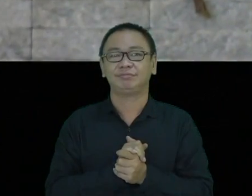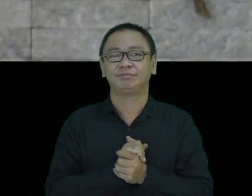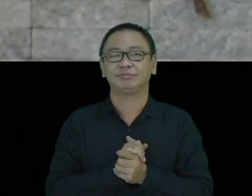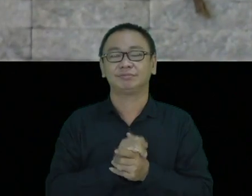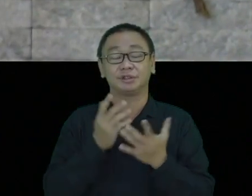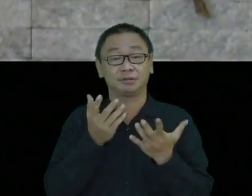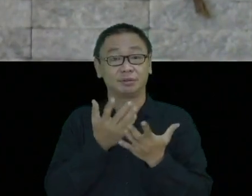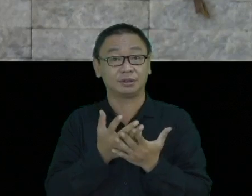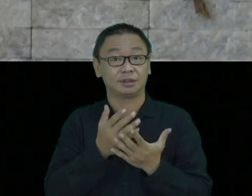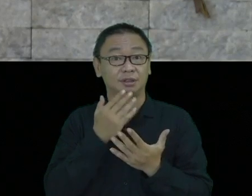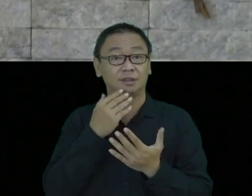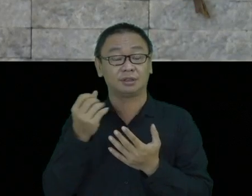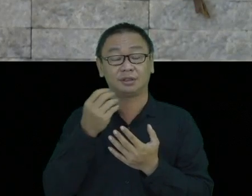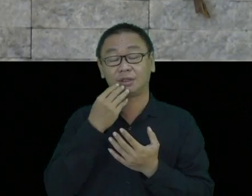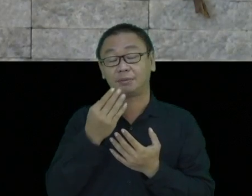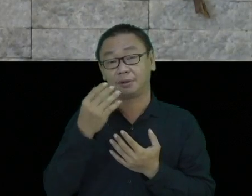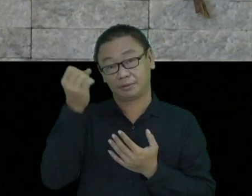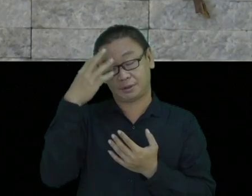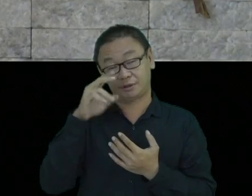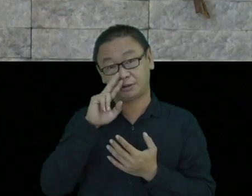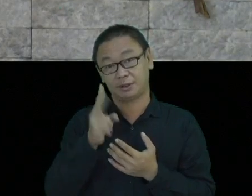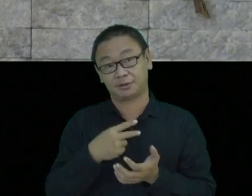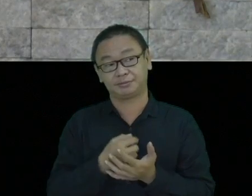Bagaimana kabar saudara?